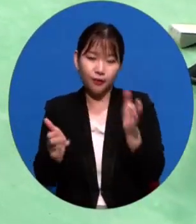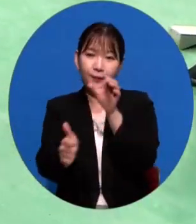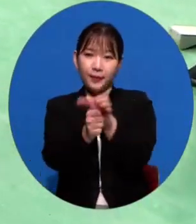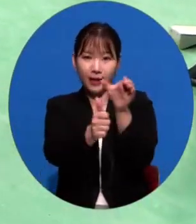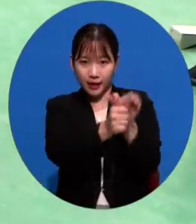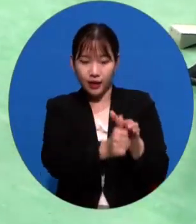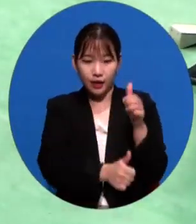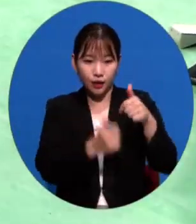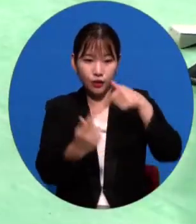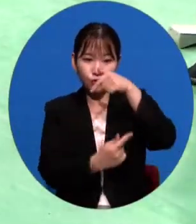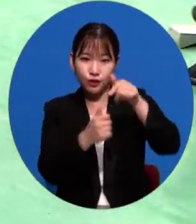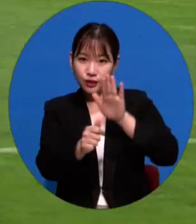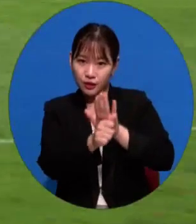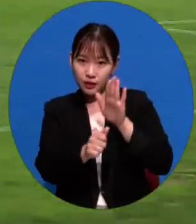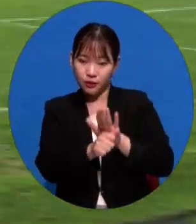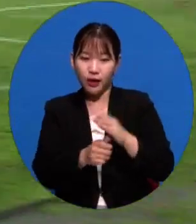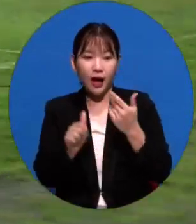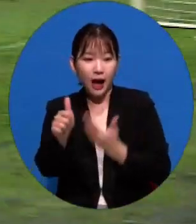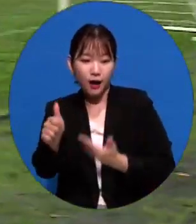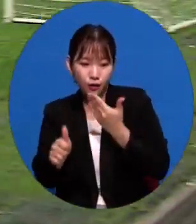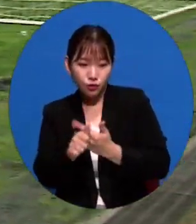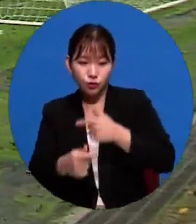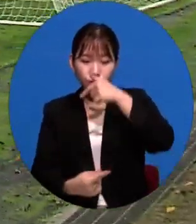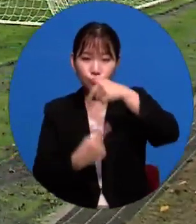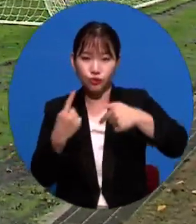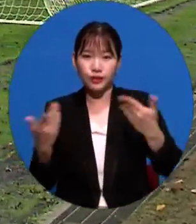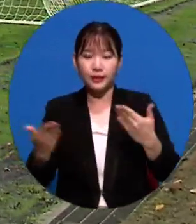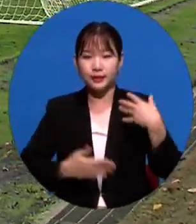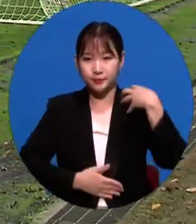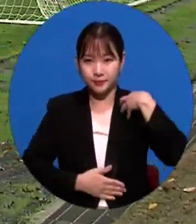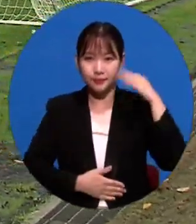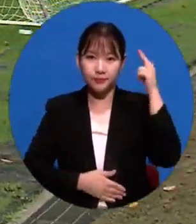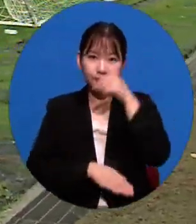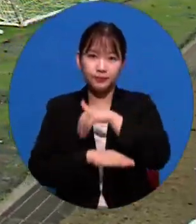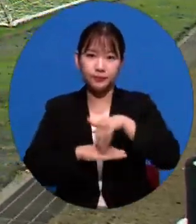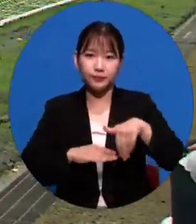배치돼 경기 운영 지원과 안내소 운영 등의 활동을 할 예정입니다.